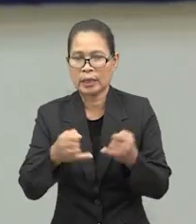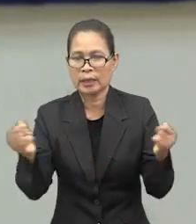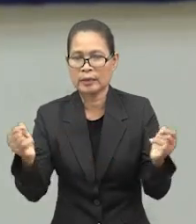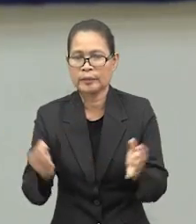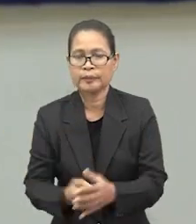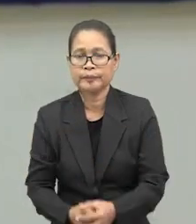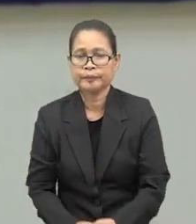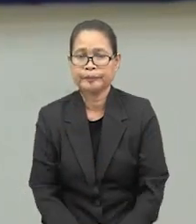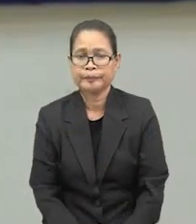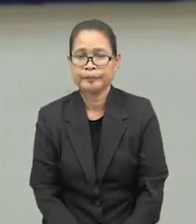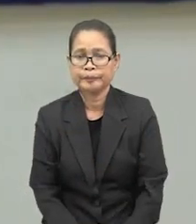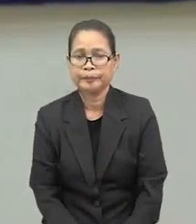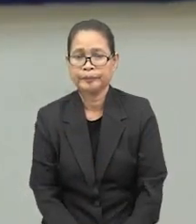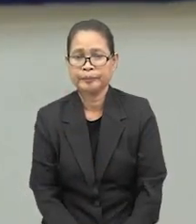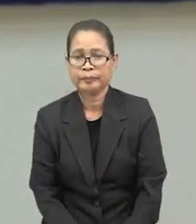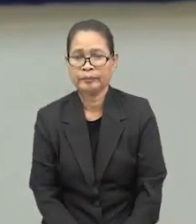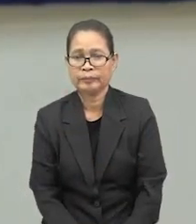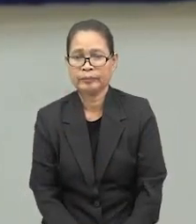mui xài